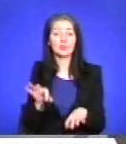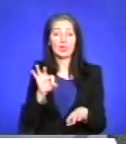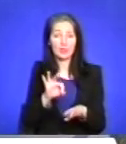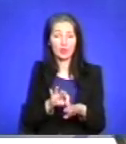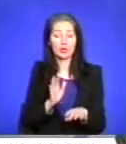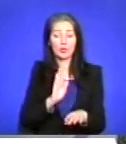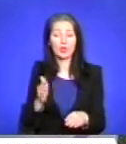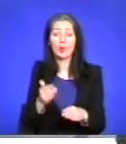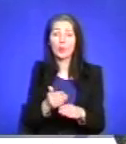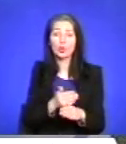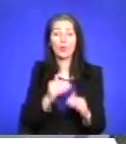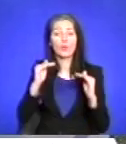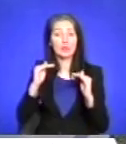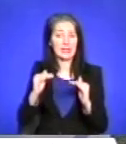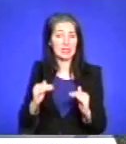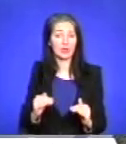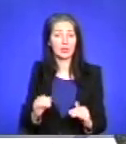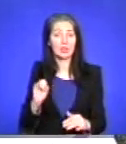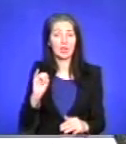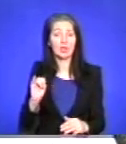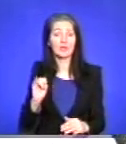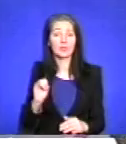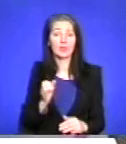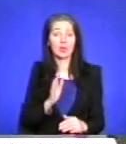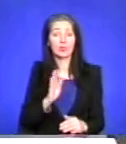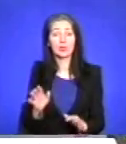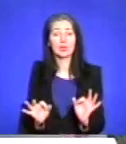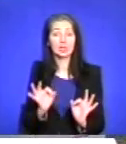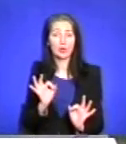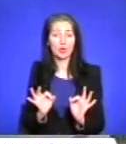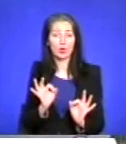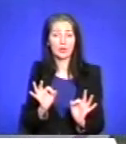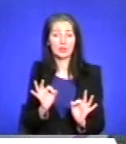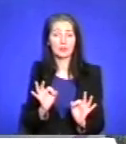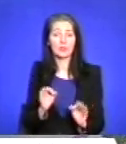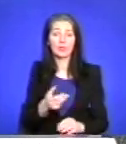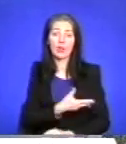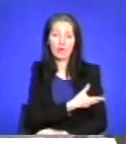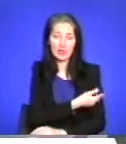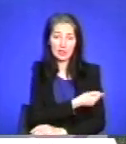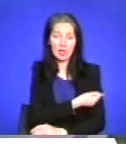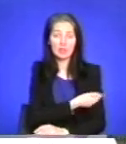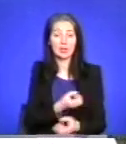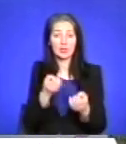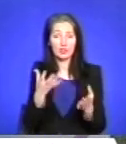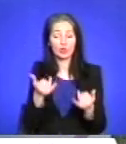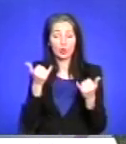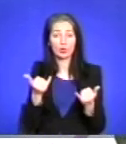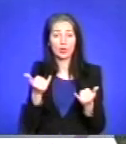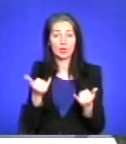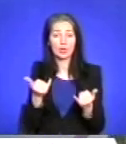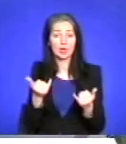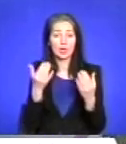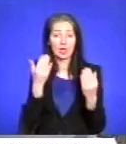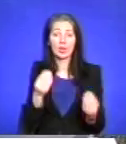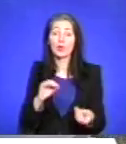захворюваність буде поступово знижуватися і все ж таки буде стабілізовуватися. Вакцинація, звичайно, на сьогодні